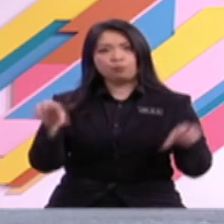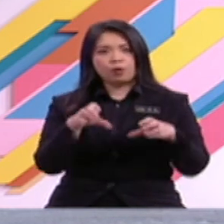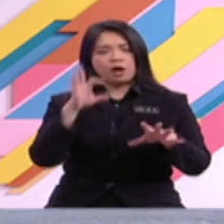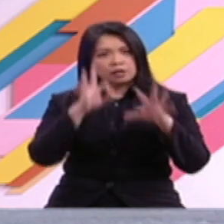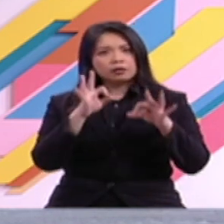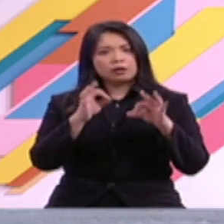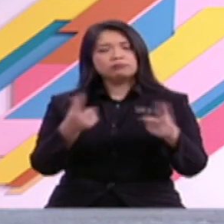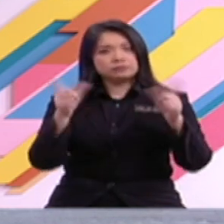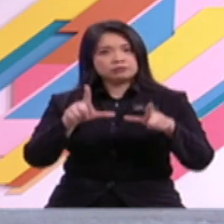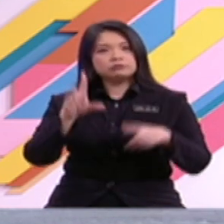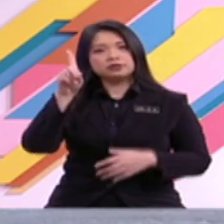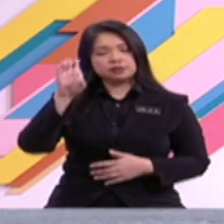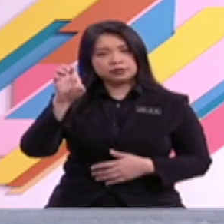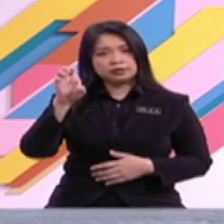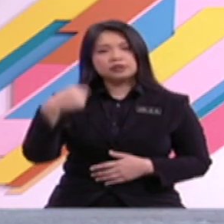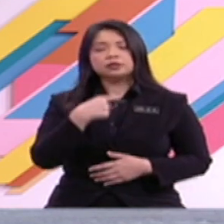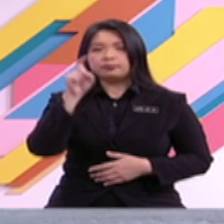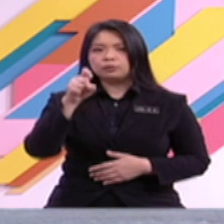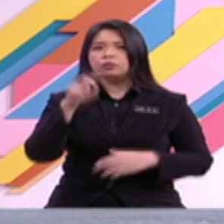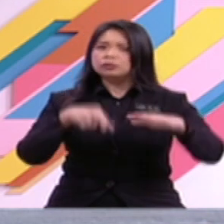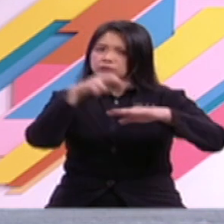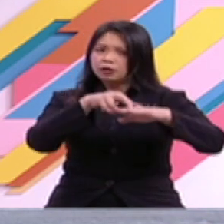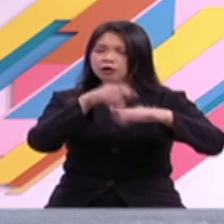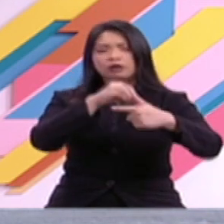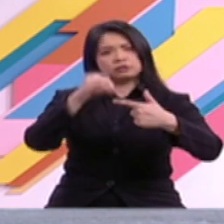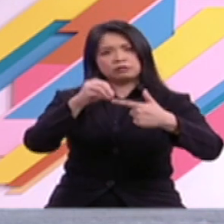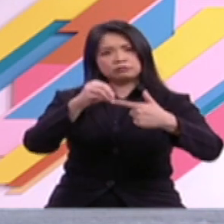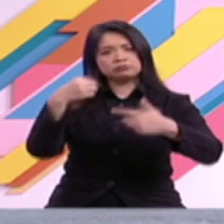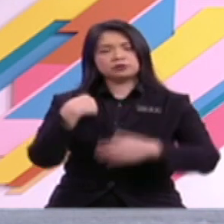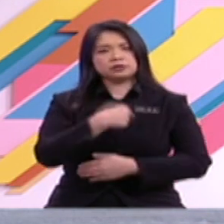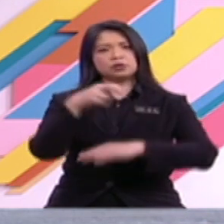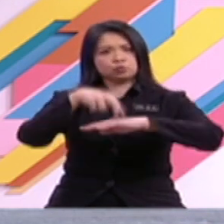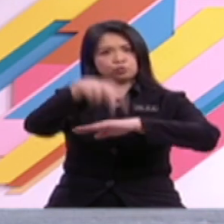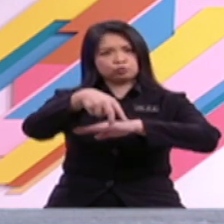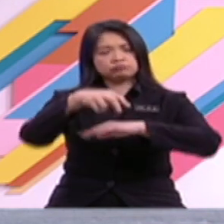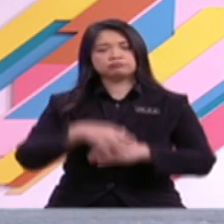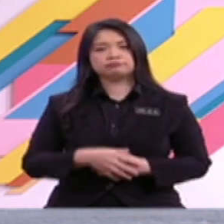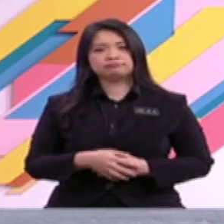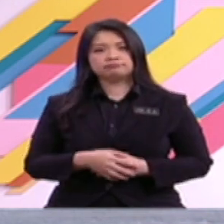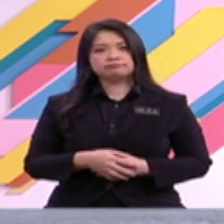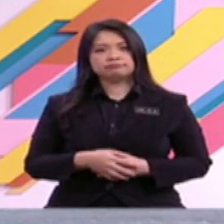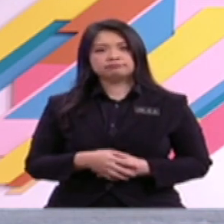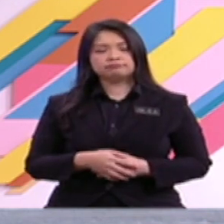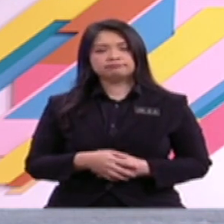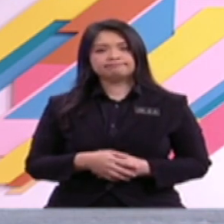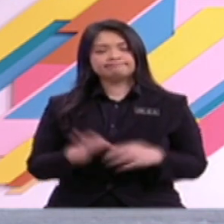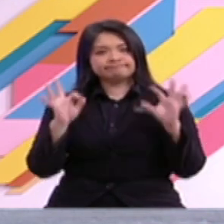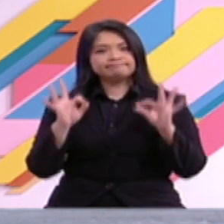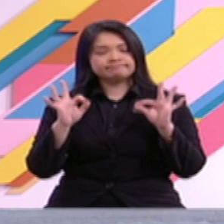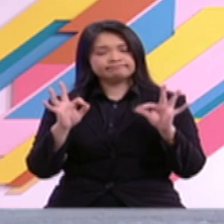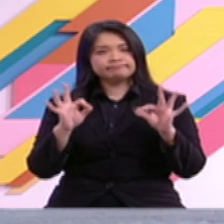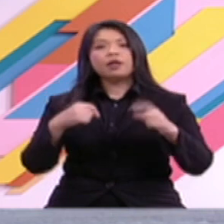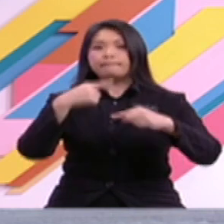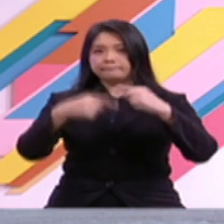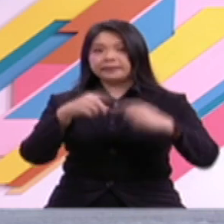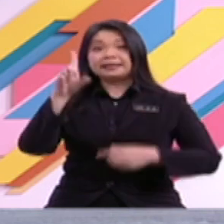deflasi kenaikan kadar kita turunkan kadal say rezeki the turunkan Oke berlaku